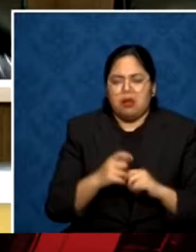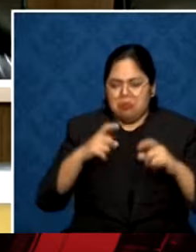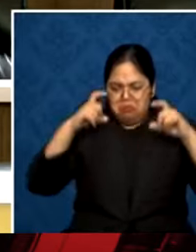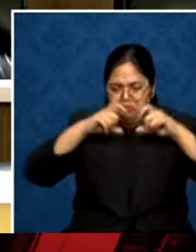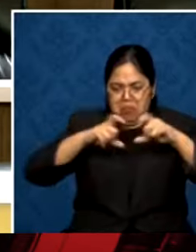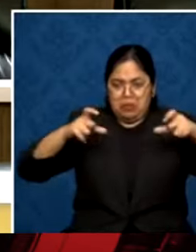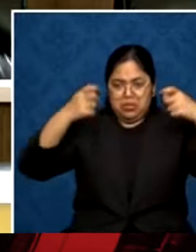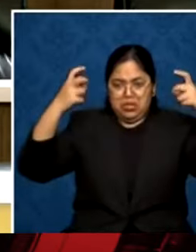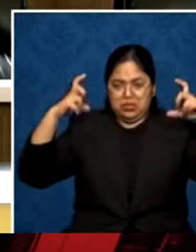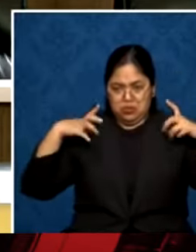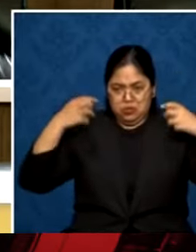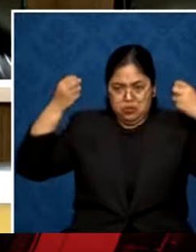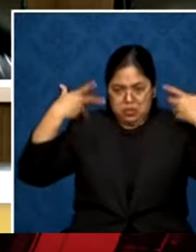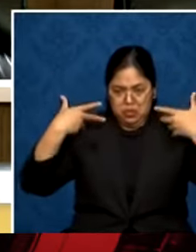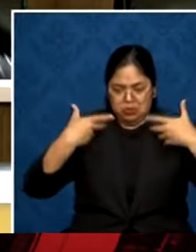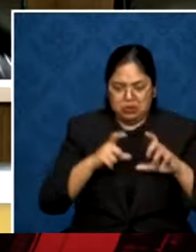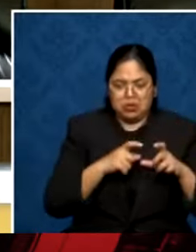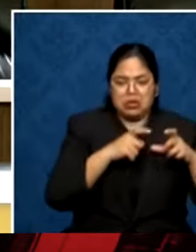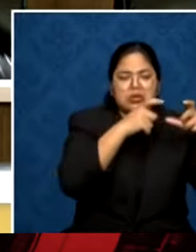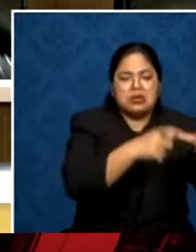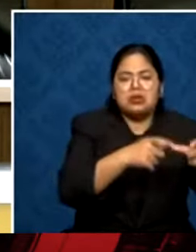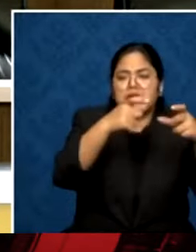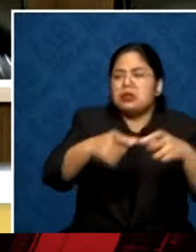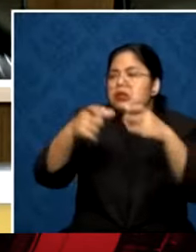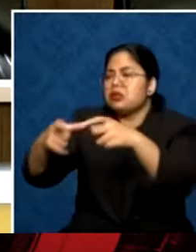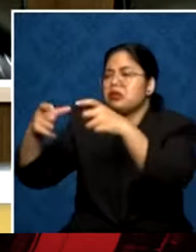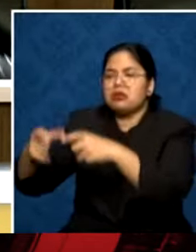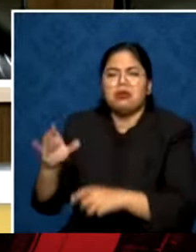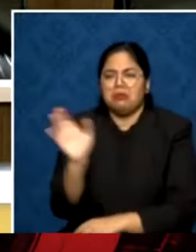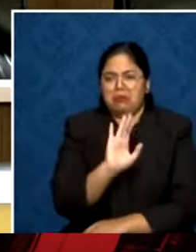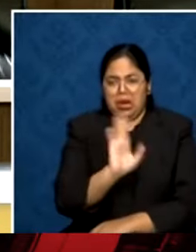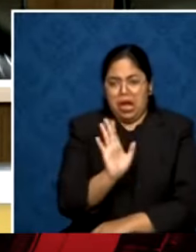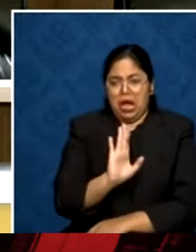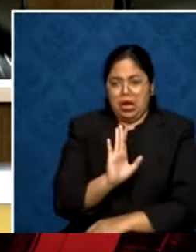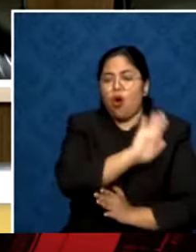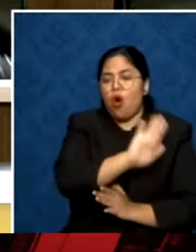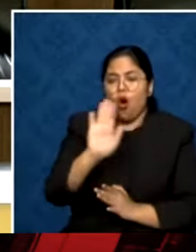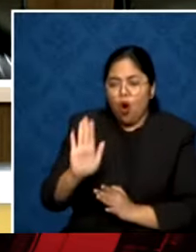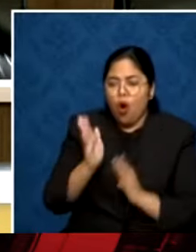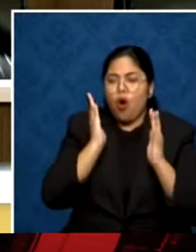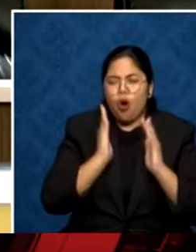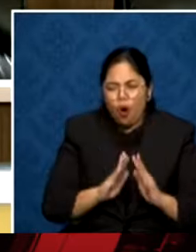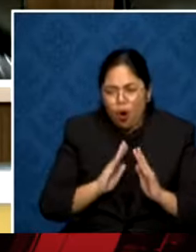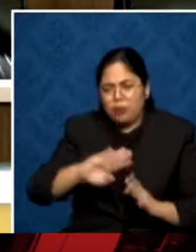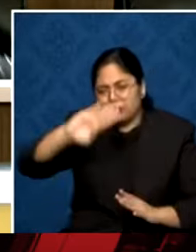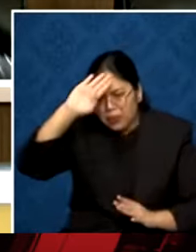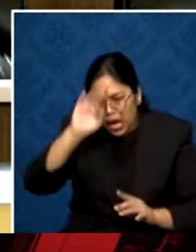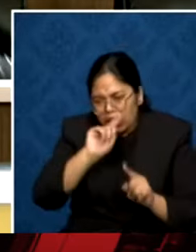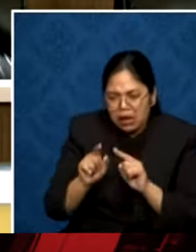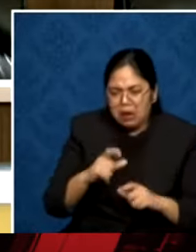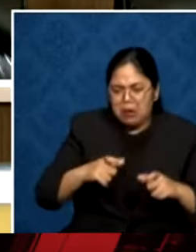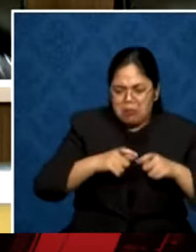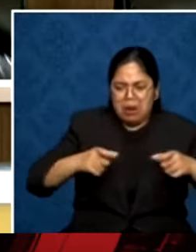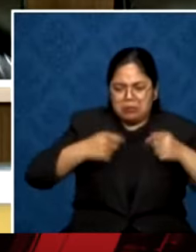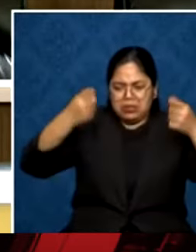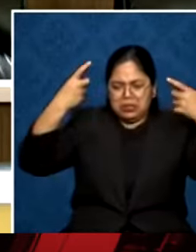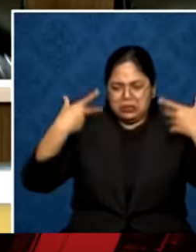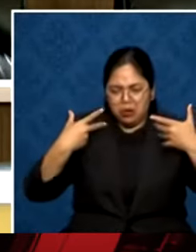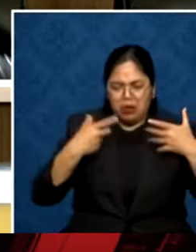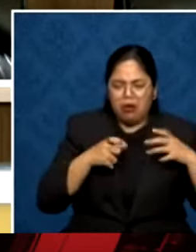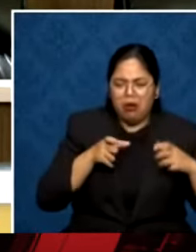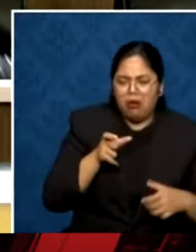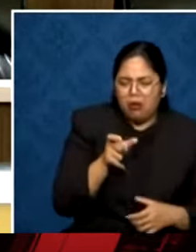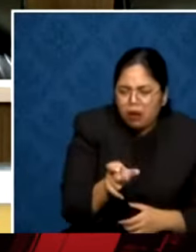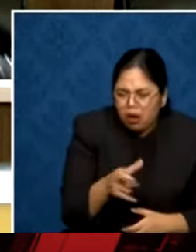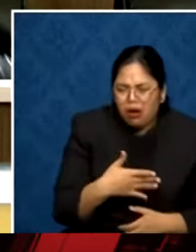ชนใบเดียวเนี่ยไปรักษาที่โรงพยาบาลไหนโดยที่ไม่ได้ทำฐานข้อมูลกลางมันทำไม่ได้เอาบัตรประชาชนไปเสียปุ๊บก็ไปโอนไปทร